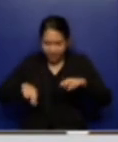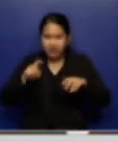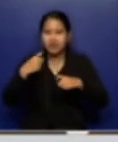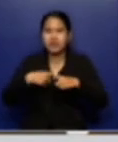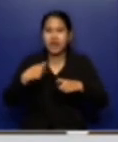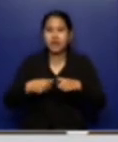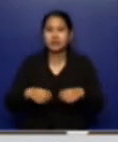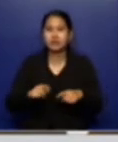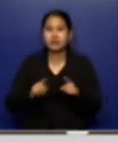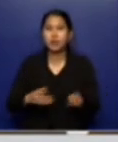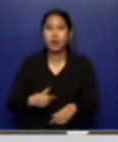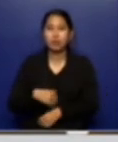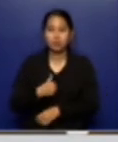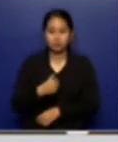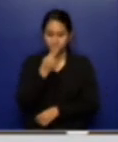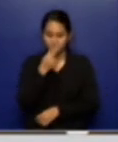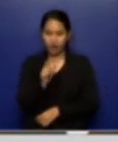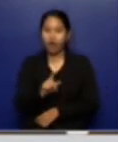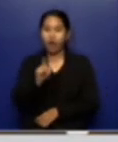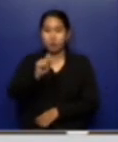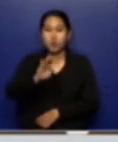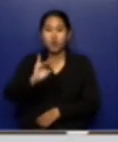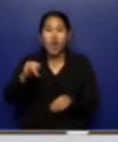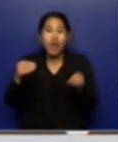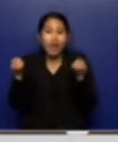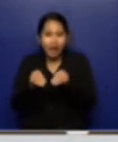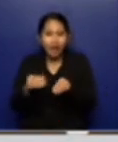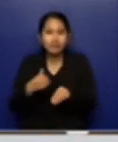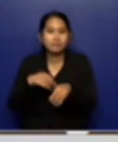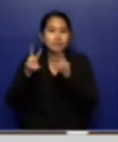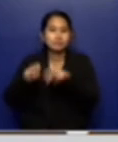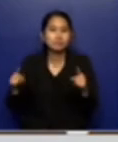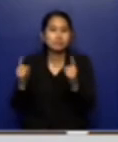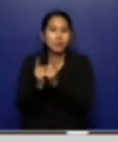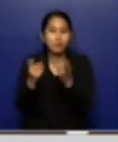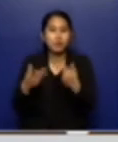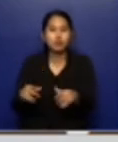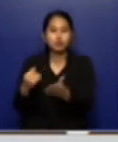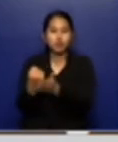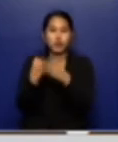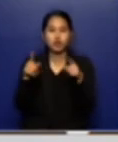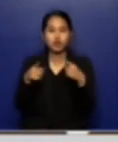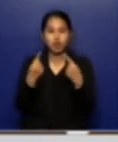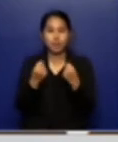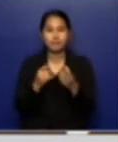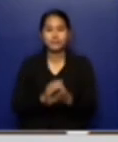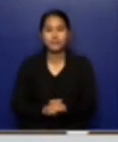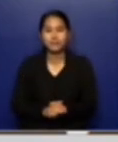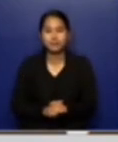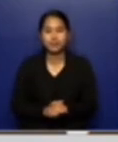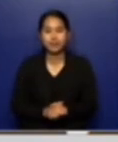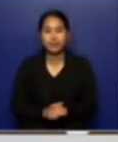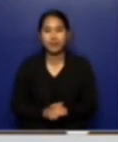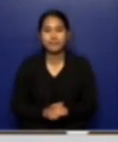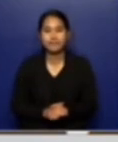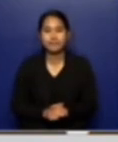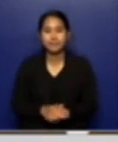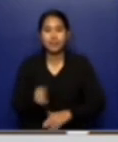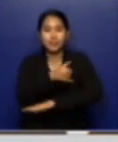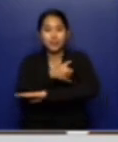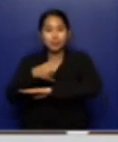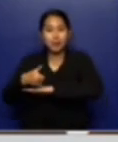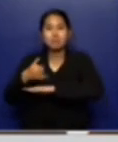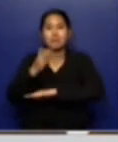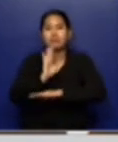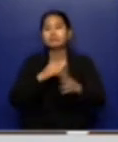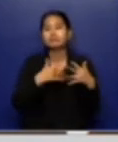จ.แถวๆนี้แหละไม่เอ่ยนามนับรวมชัดเจนนะท่านมาตอบผมท่านไปนั่งอยู่บนบัลลังก์บนบัลลังก์ไม่เป็น